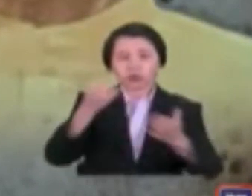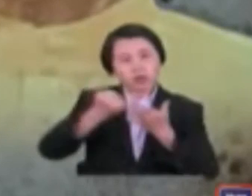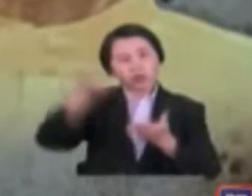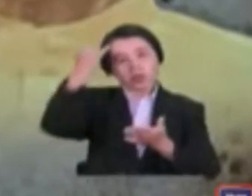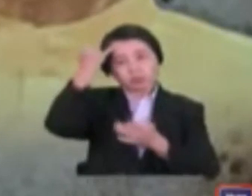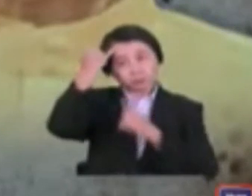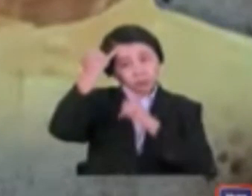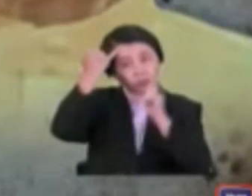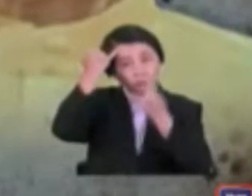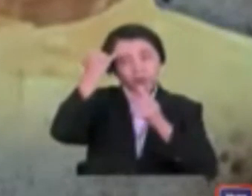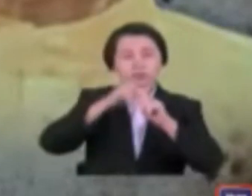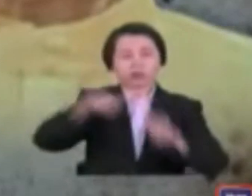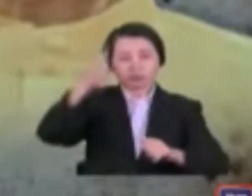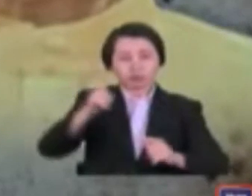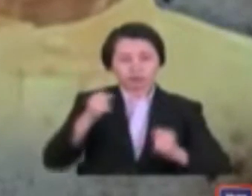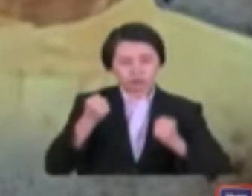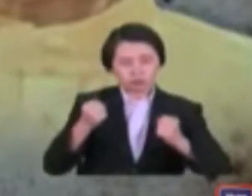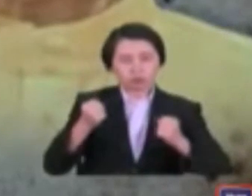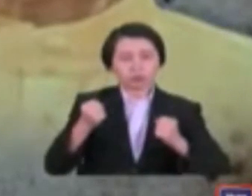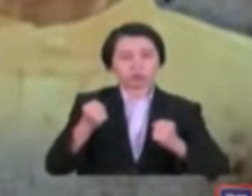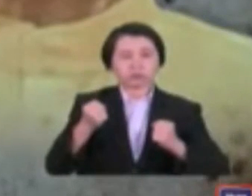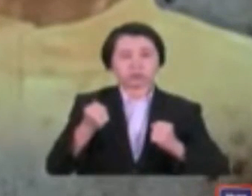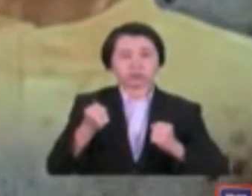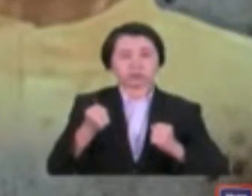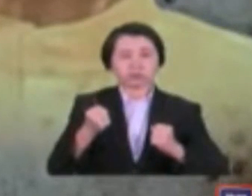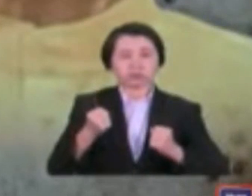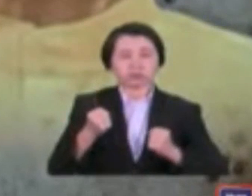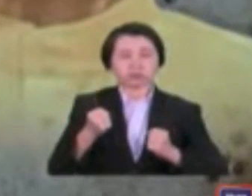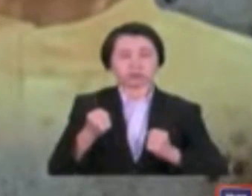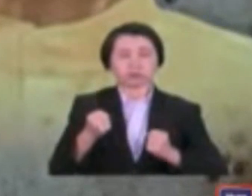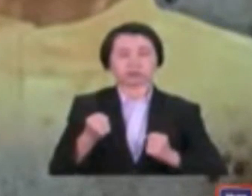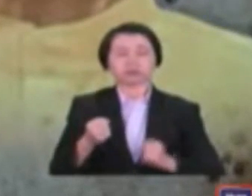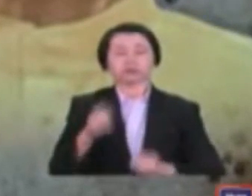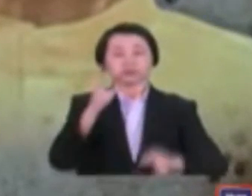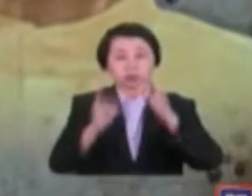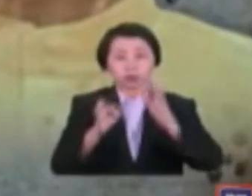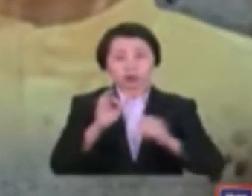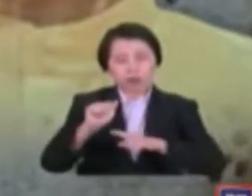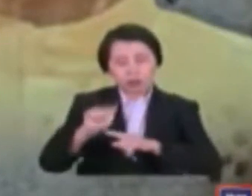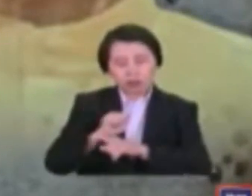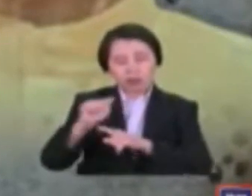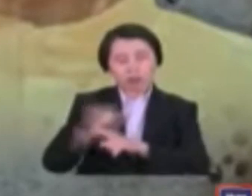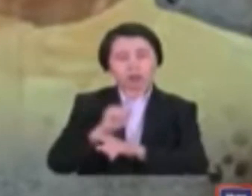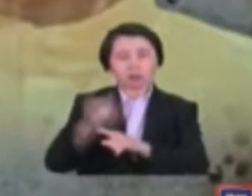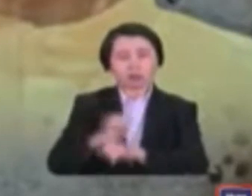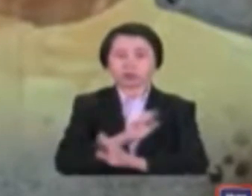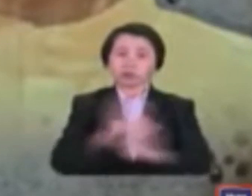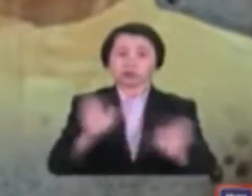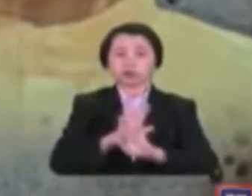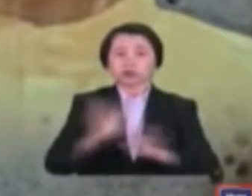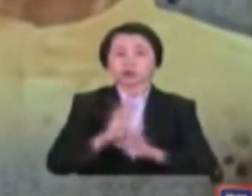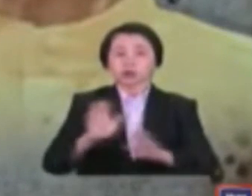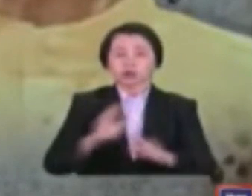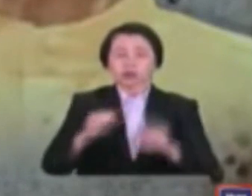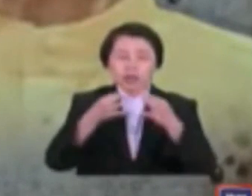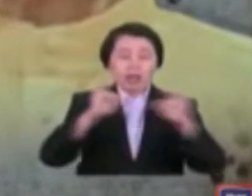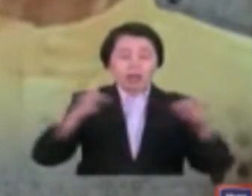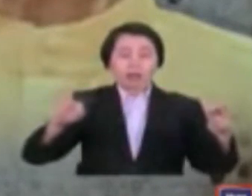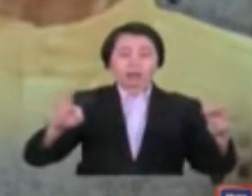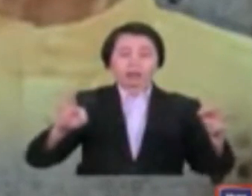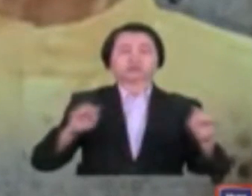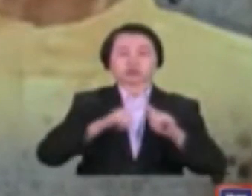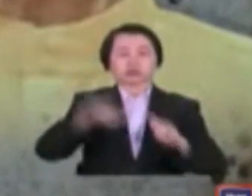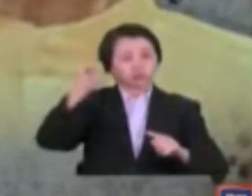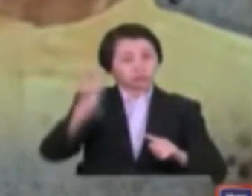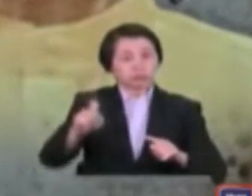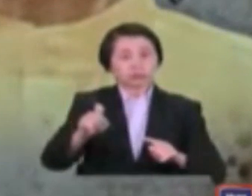ilmunya. Biar tentu kukuh juga adabnya. Kalau beramal, jangan sekadar ayatnya.